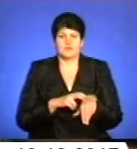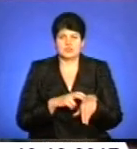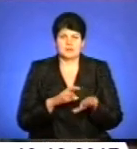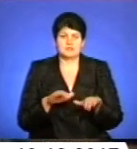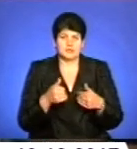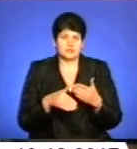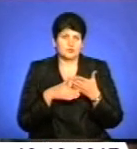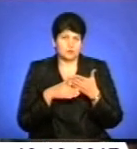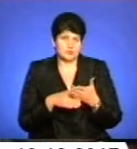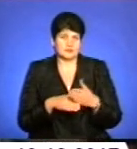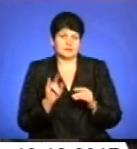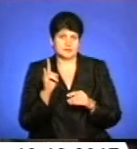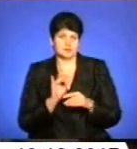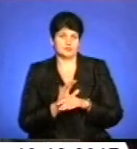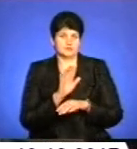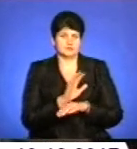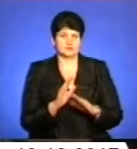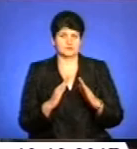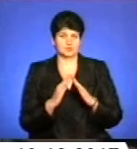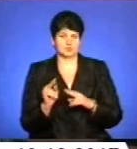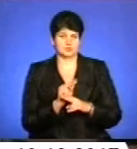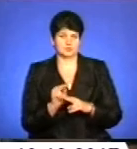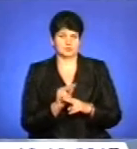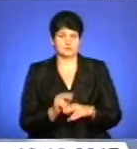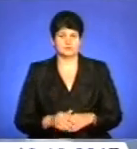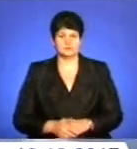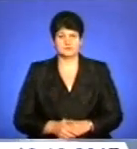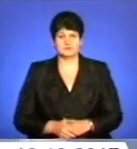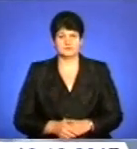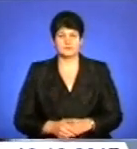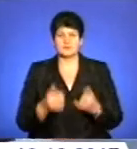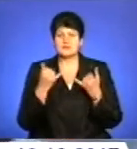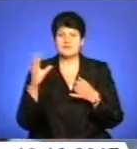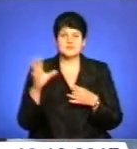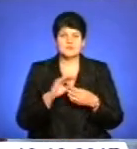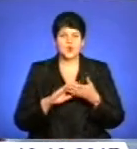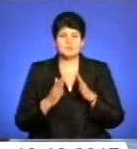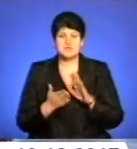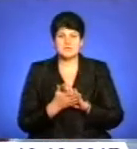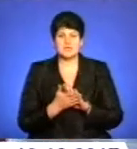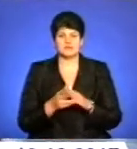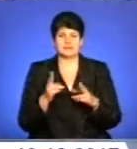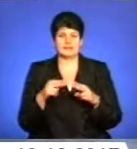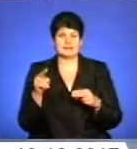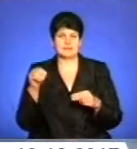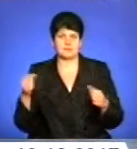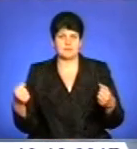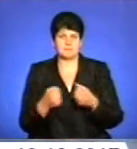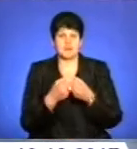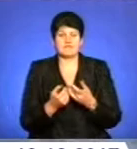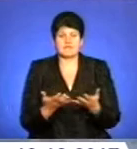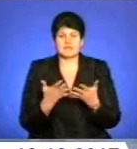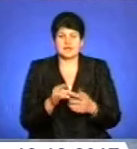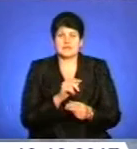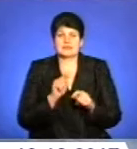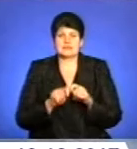допомога і дитина скерована на амбулаторне лікування за місцем проживання. Наразі усі обставини дорожньо-транспортної пригоди з'ясовують слідчі.